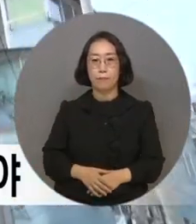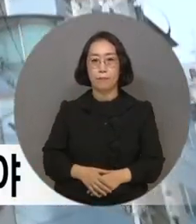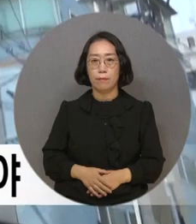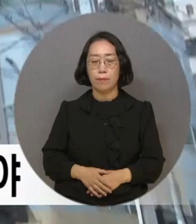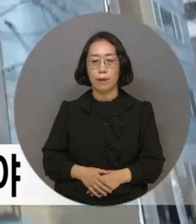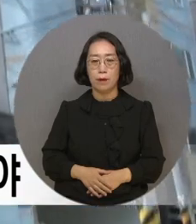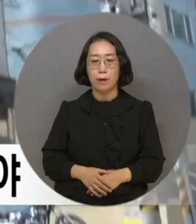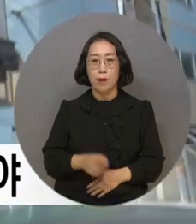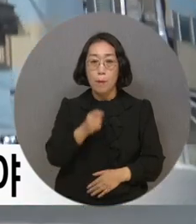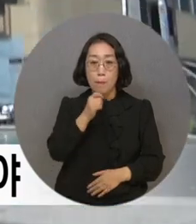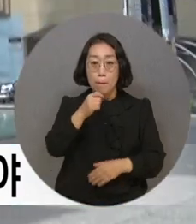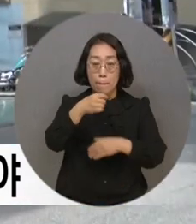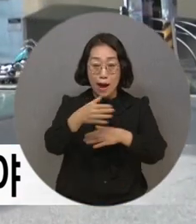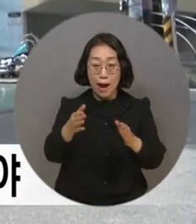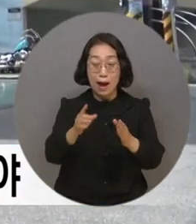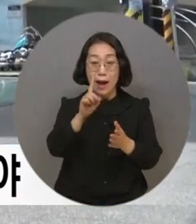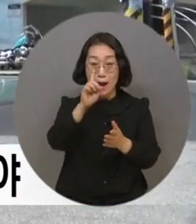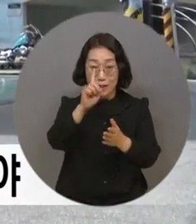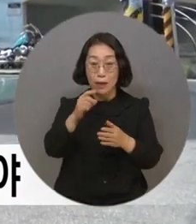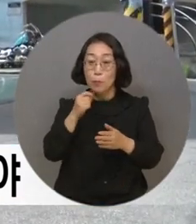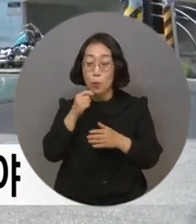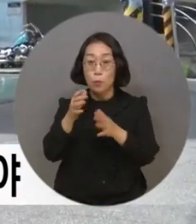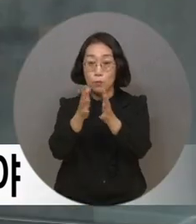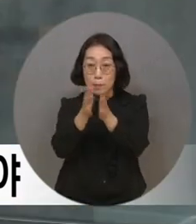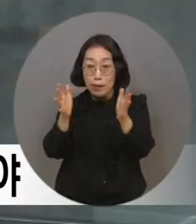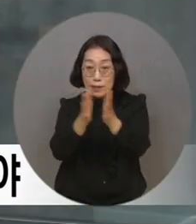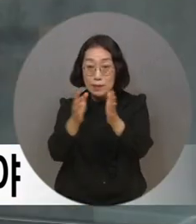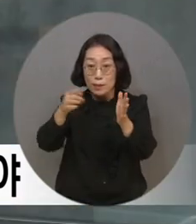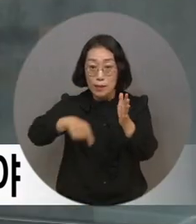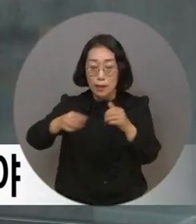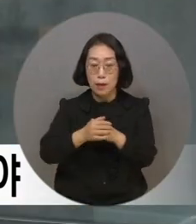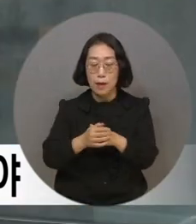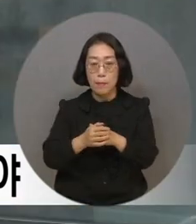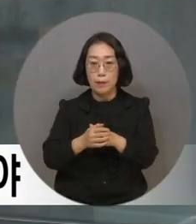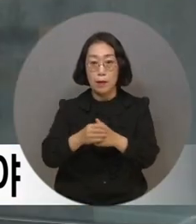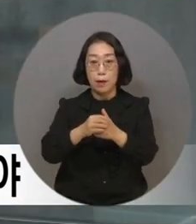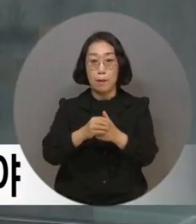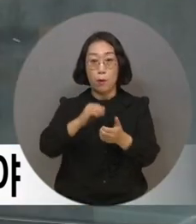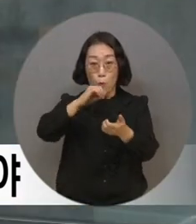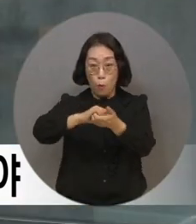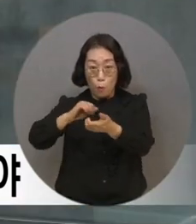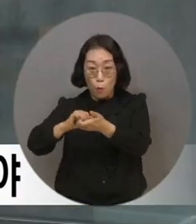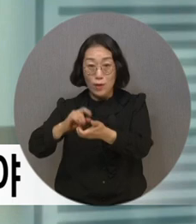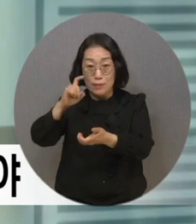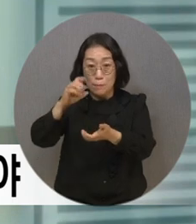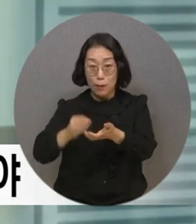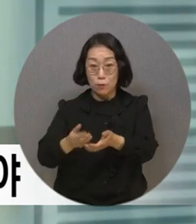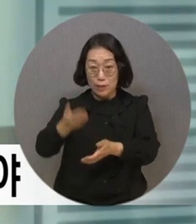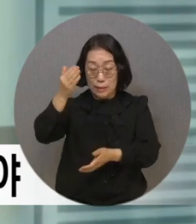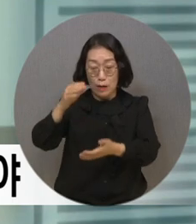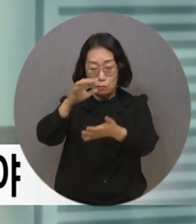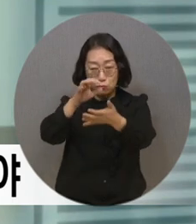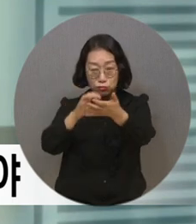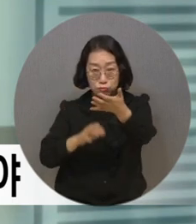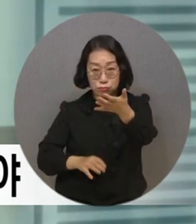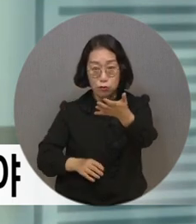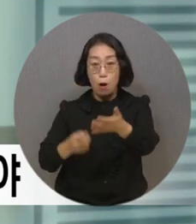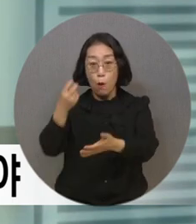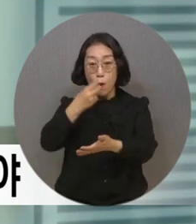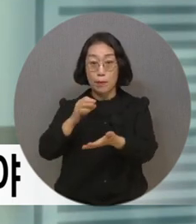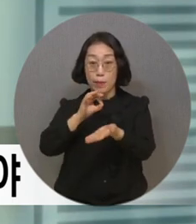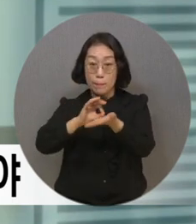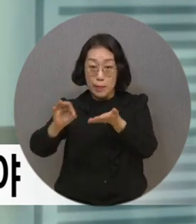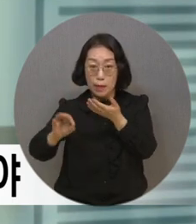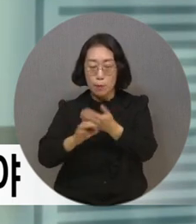원룸과 오피스텔 등 소규모 주택의 정액관리비가 월 10만 원을 넘으면 전기, 수도료 등 세부 내역을 공개하는